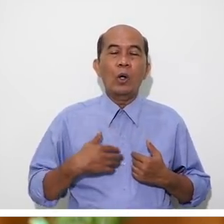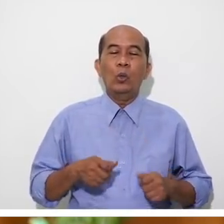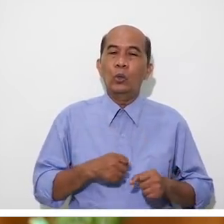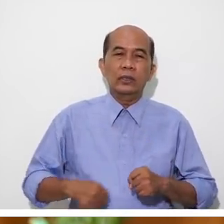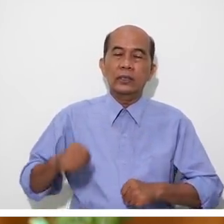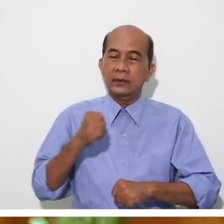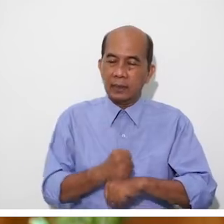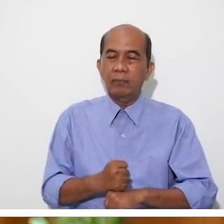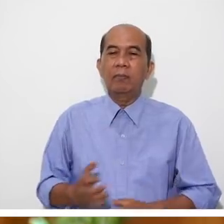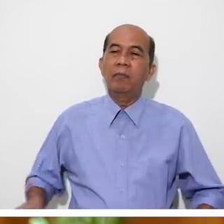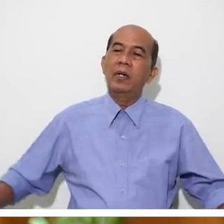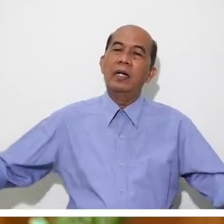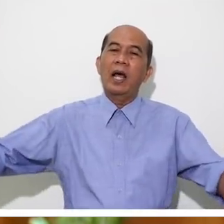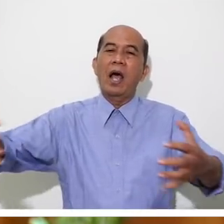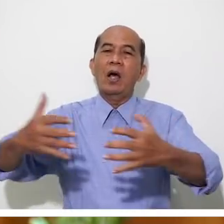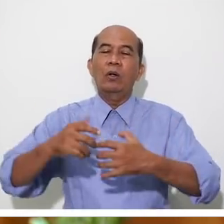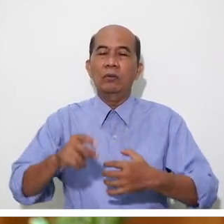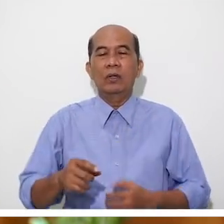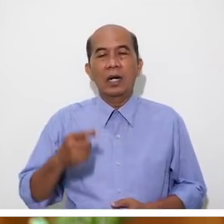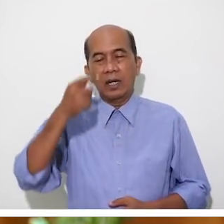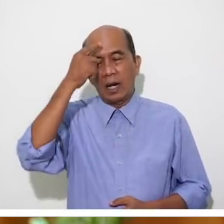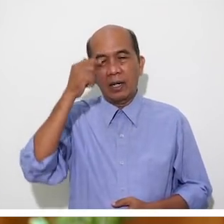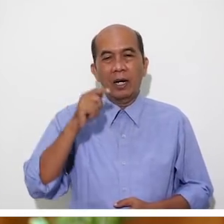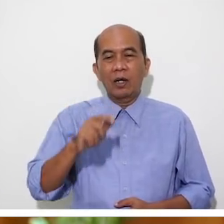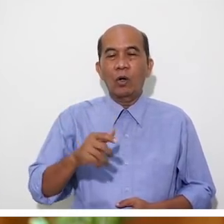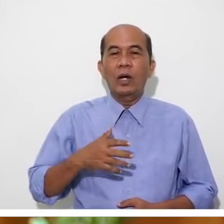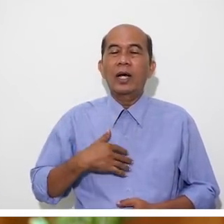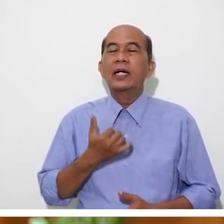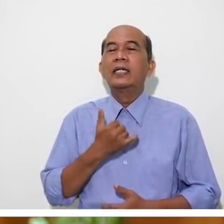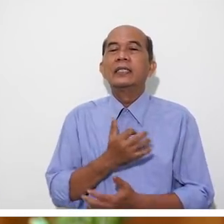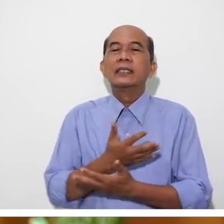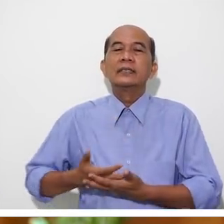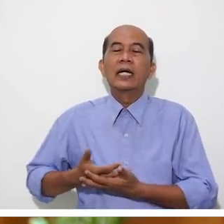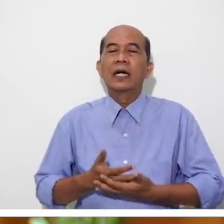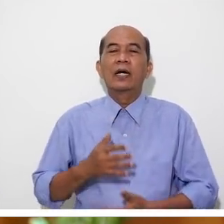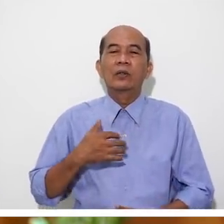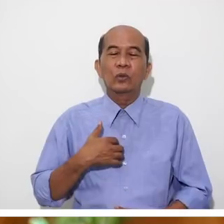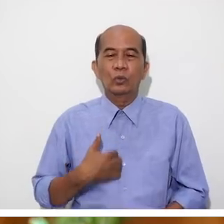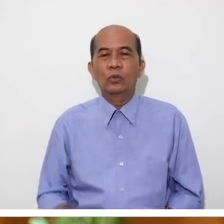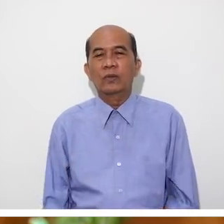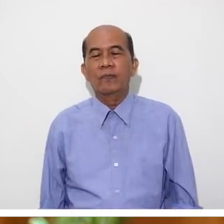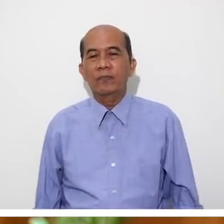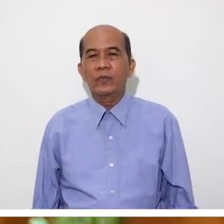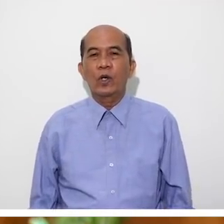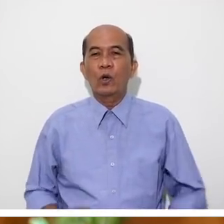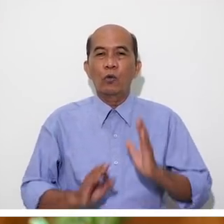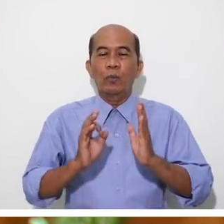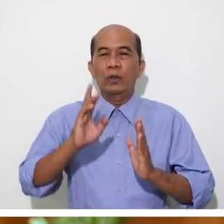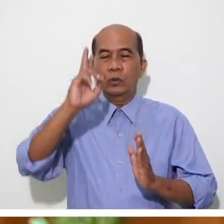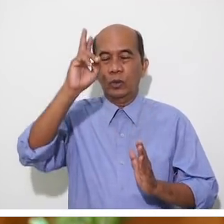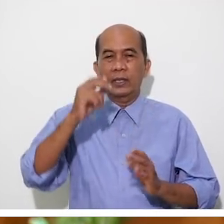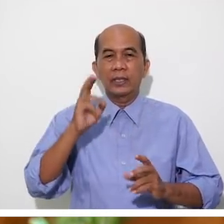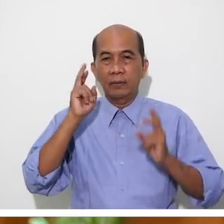engkau. Mengapa? Karena engkau adalah buah hatiku. Firman Tuhan mengatakan, di mata Tuhan, engkau